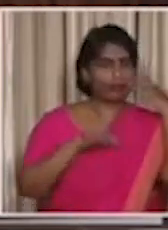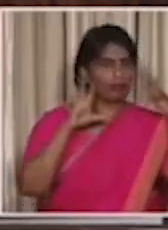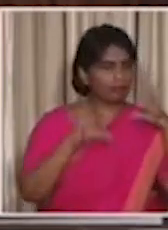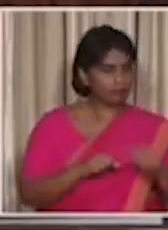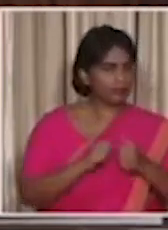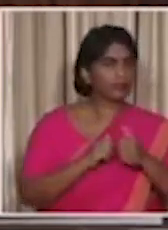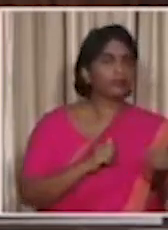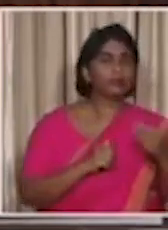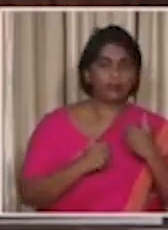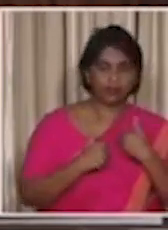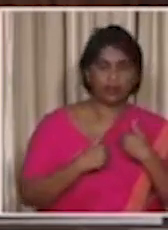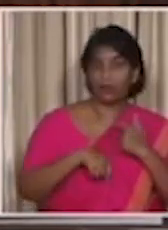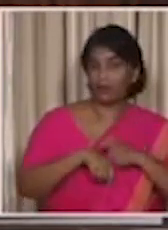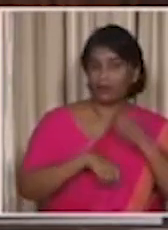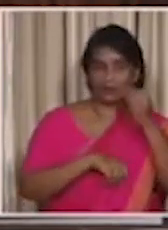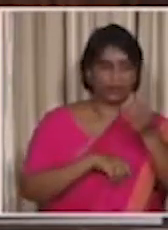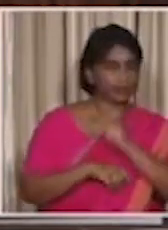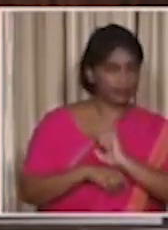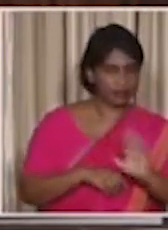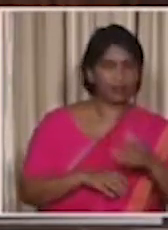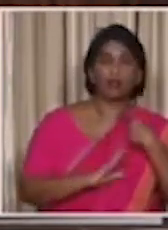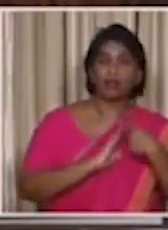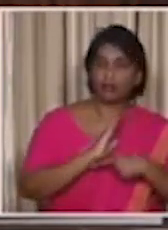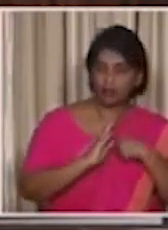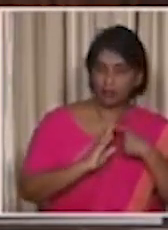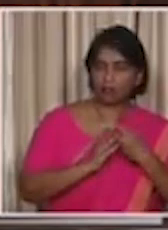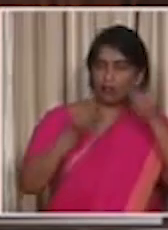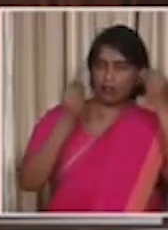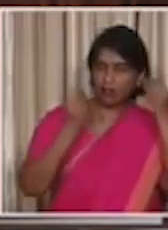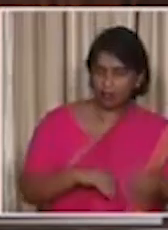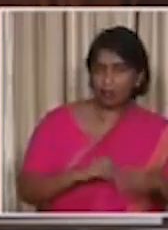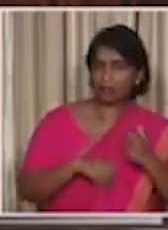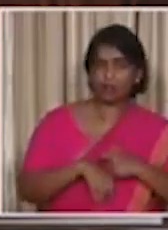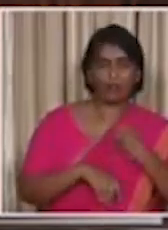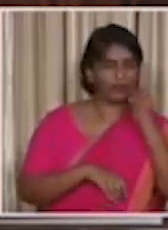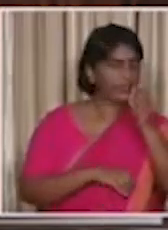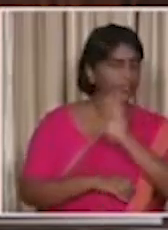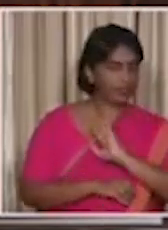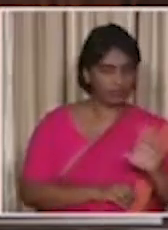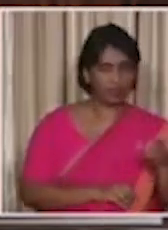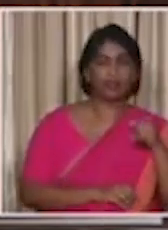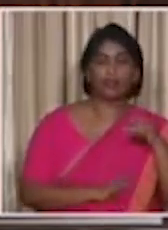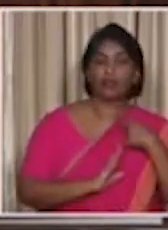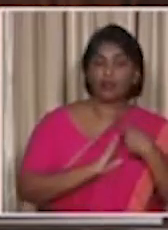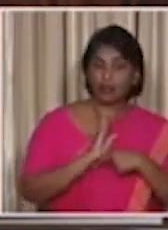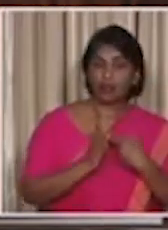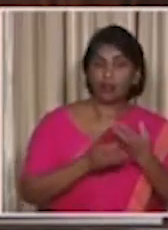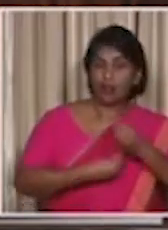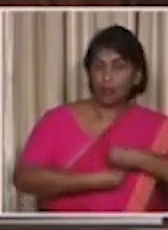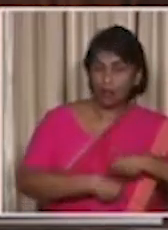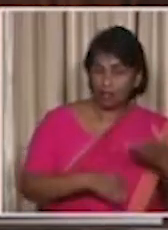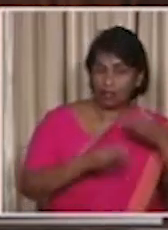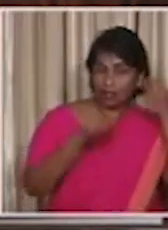පත් කරන්නට ඉඩ දෙන්නේ නැහැ. රට ආරාජික කරන්නට ඉඩ දෙන්නේ නැහැ.